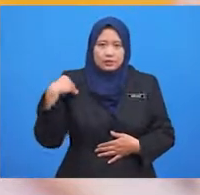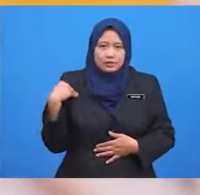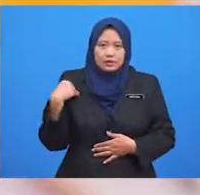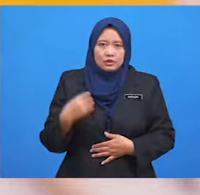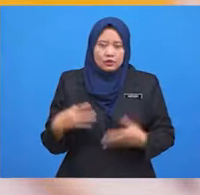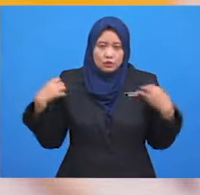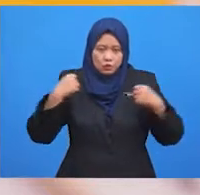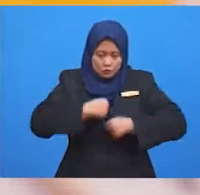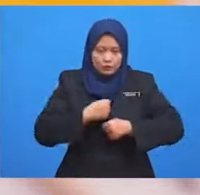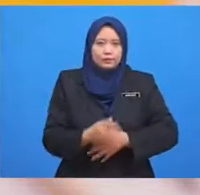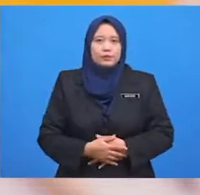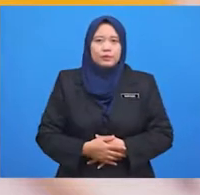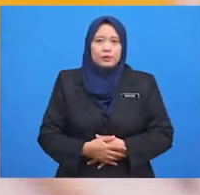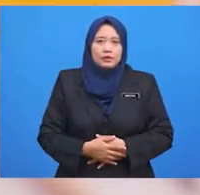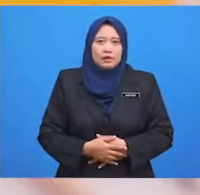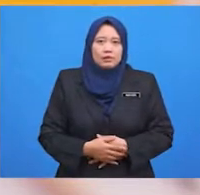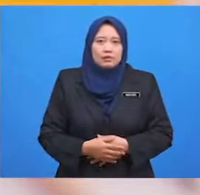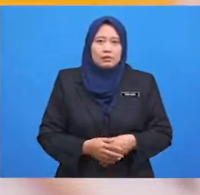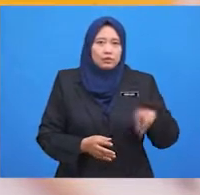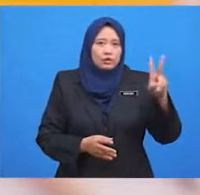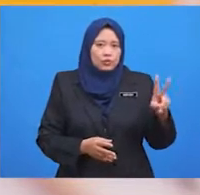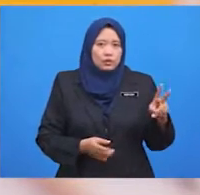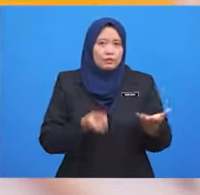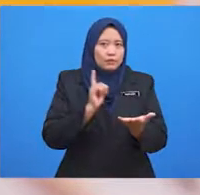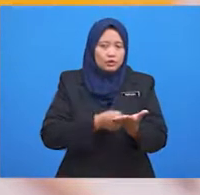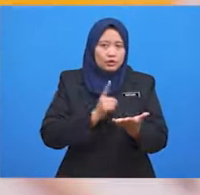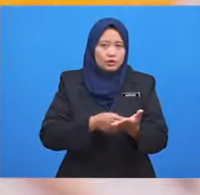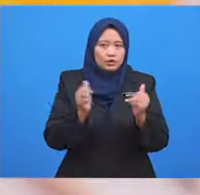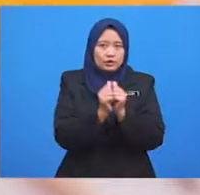estetik. Mengadakan sesi rundingan dengan pelanggan.